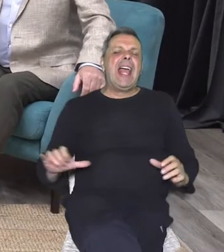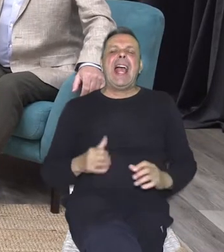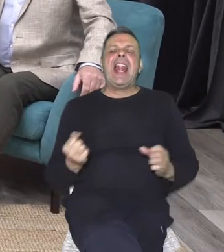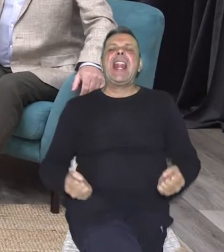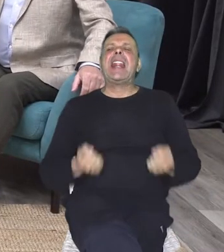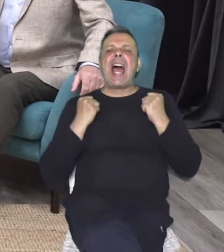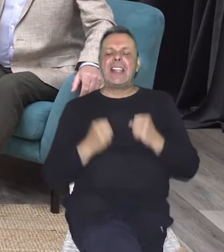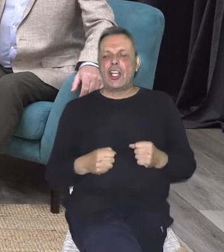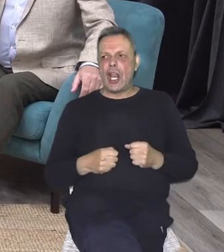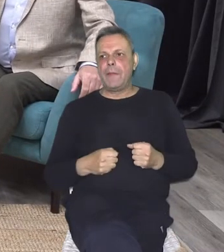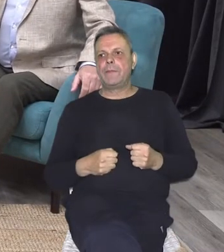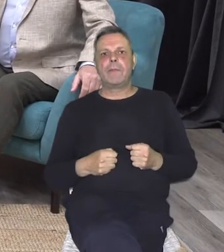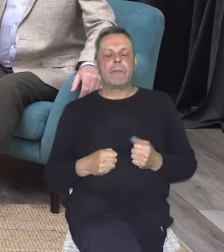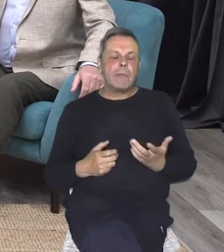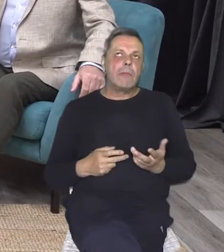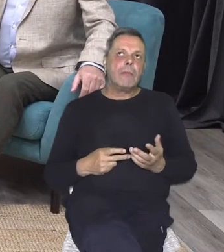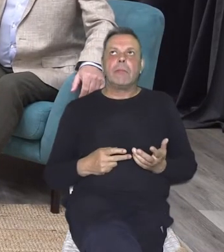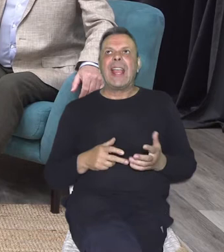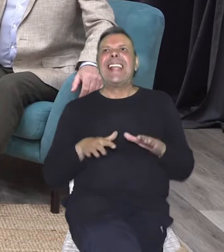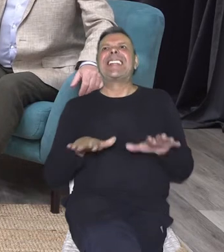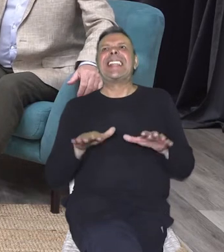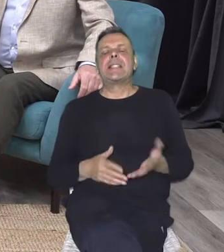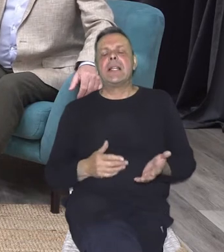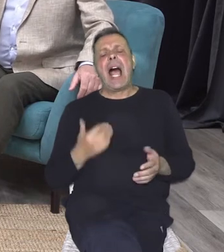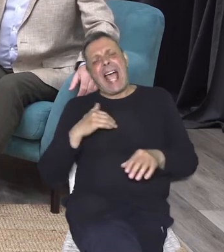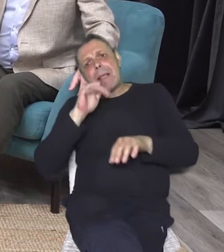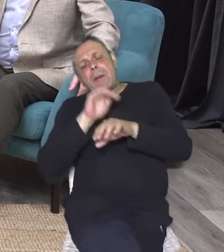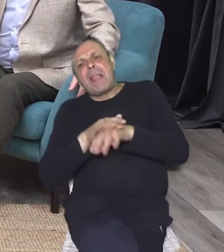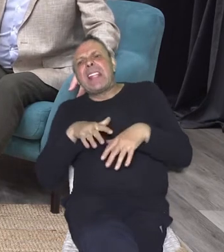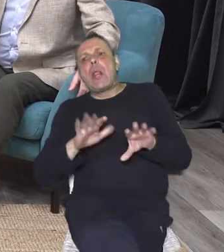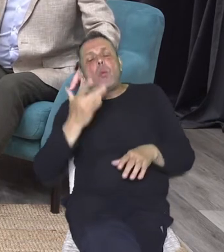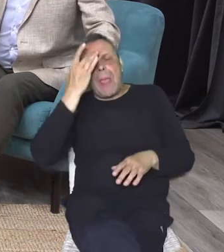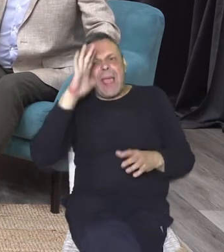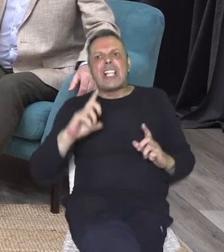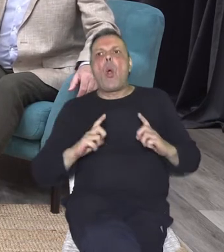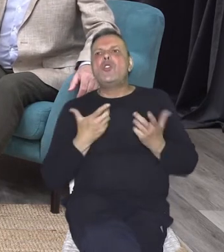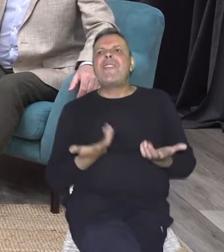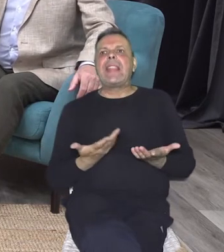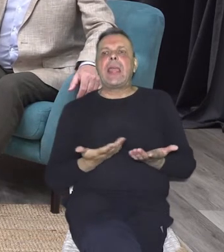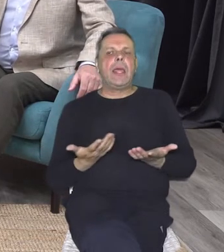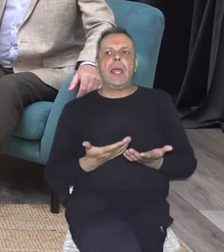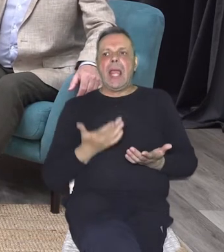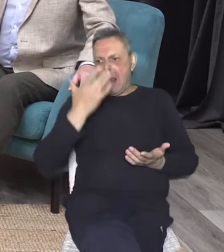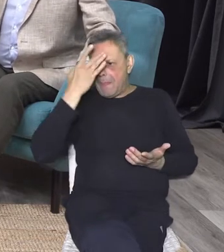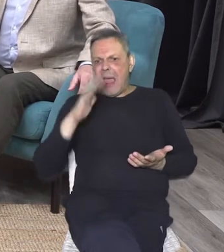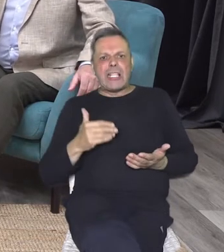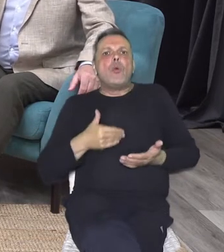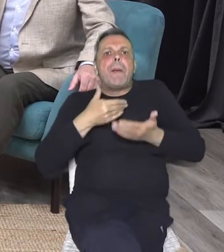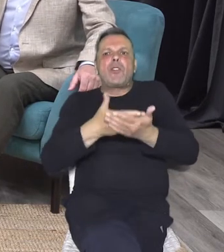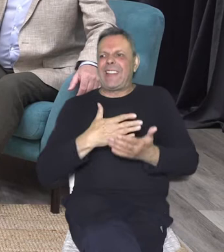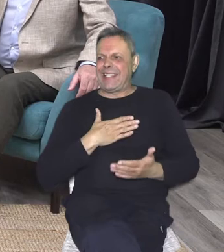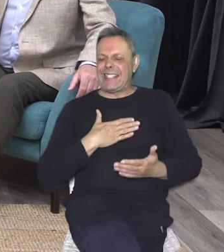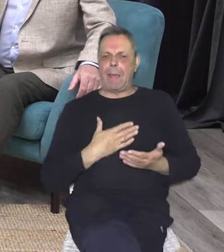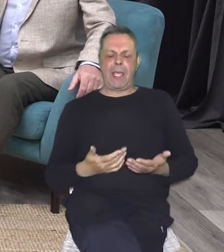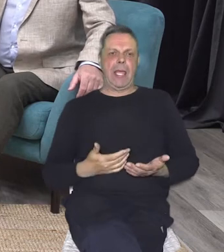Najteže kažu nositi se sa stresom. Ali sam primijetio da ljudi jednostavno ne znaju živjeti. Ne znaju se